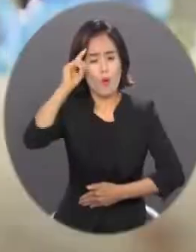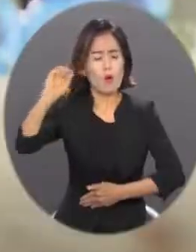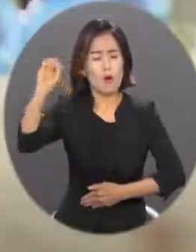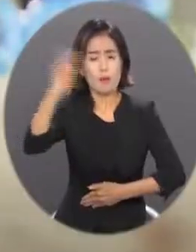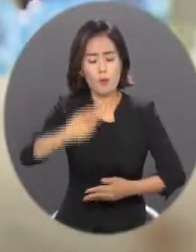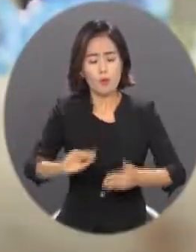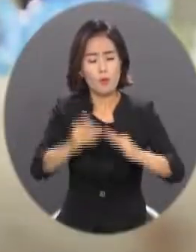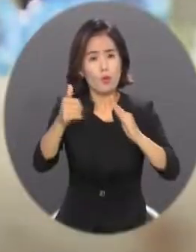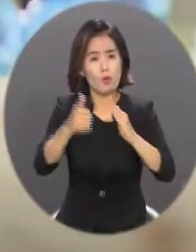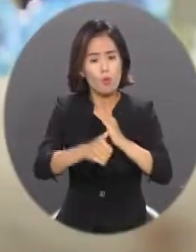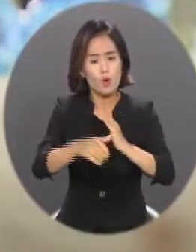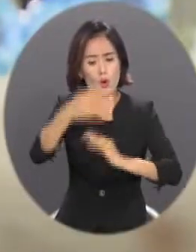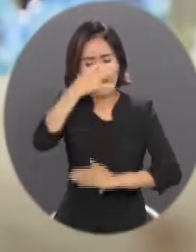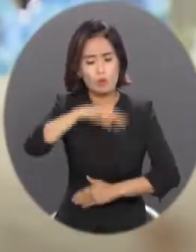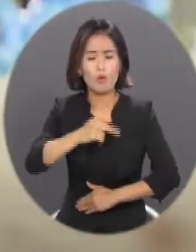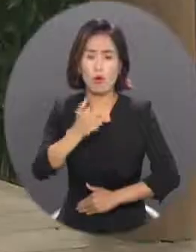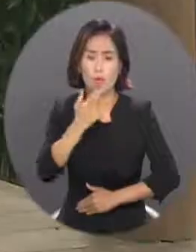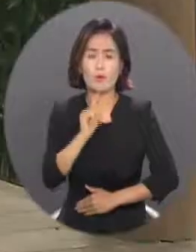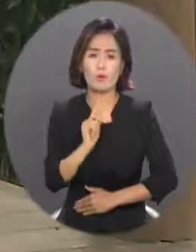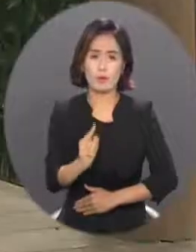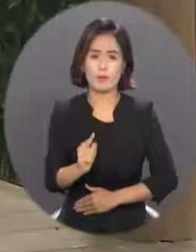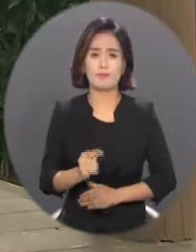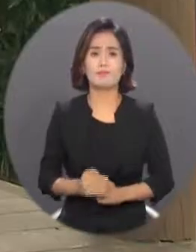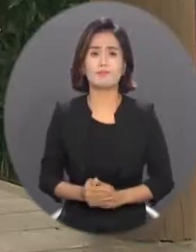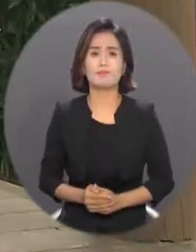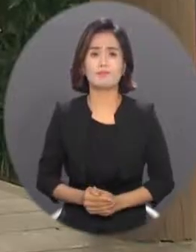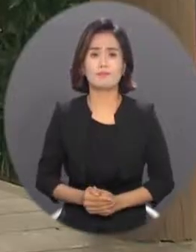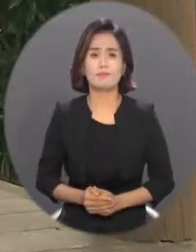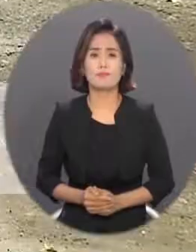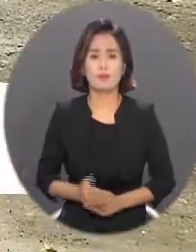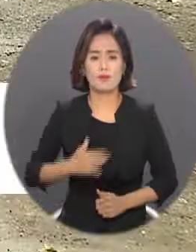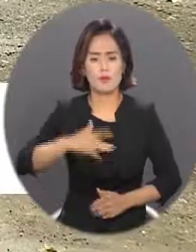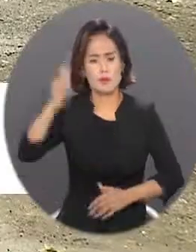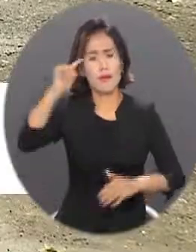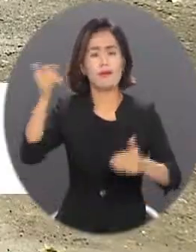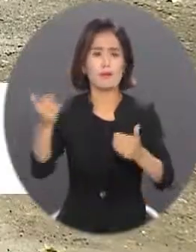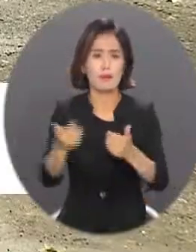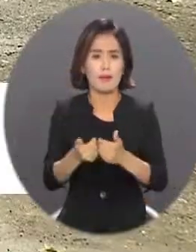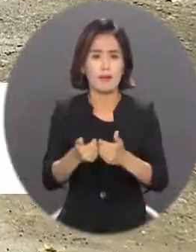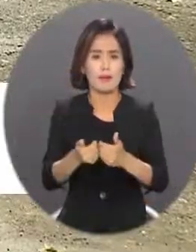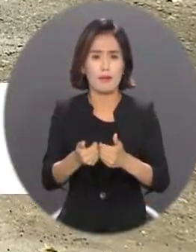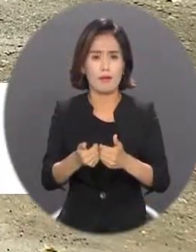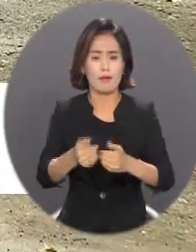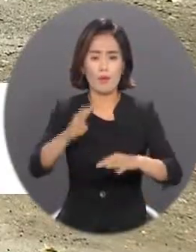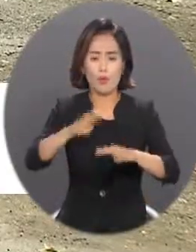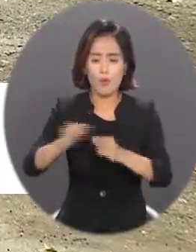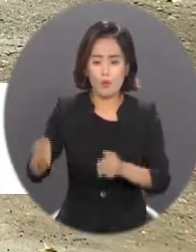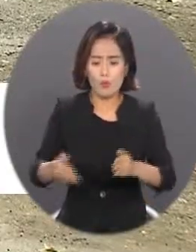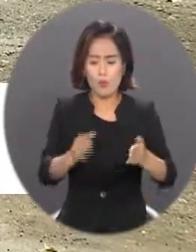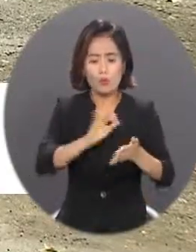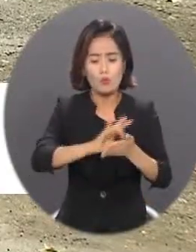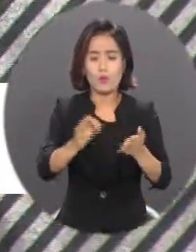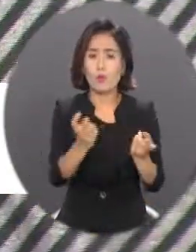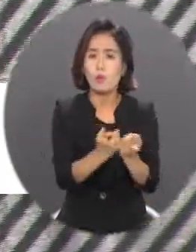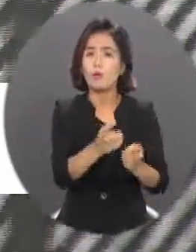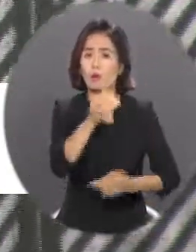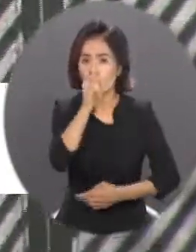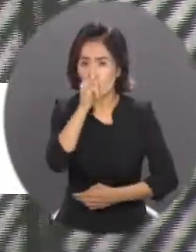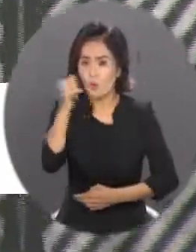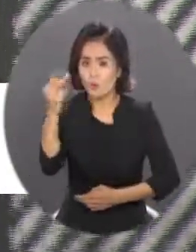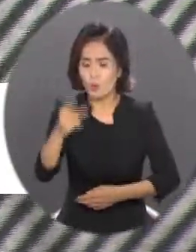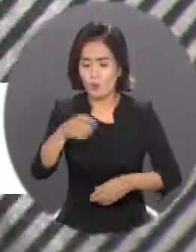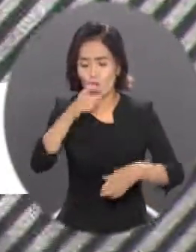사업이 실질적인 도움이 되지 못한다고 주민들은 말합니다. 저는 반대예요. 농로에다 쓰는 방법도 있고